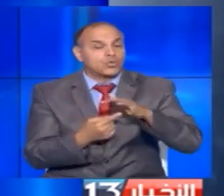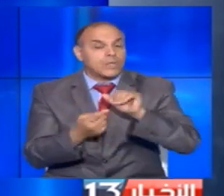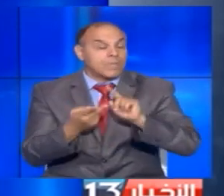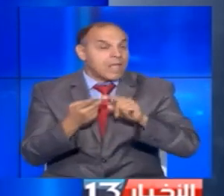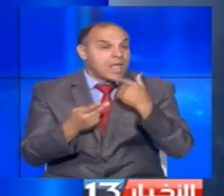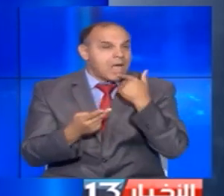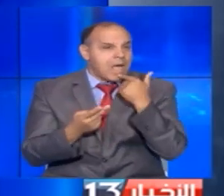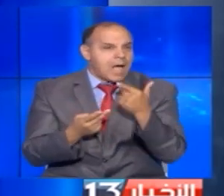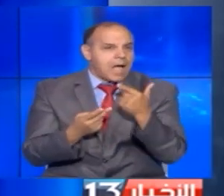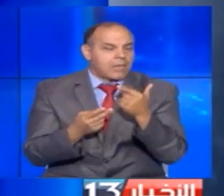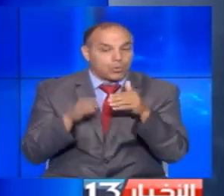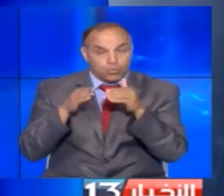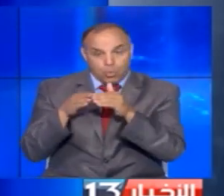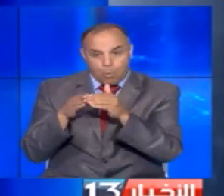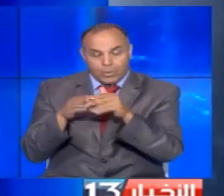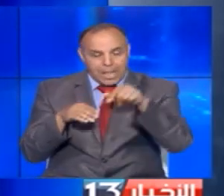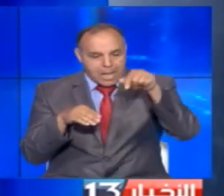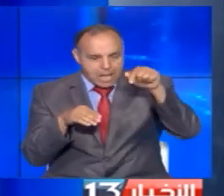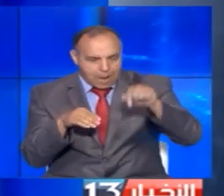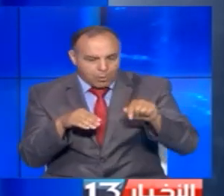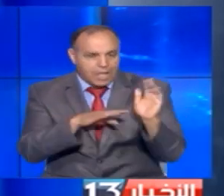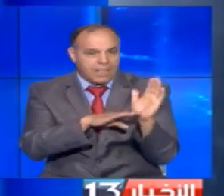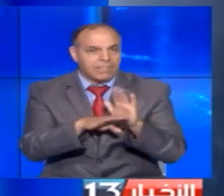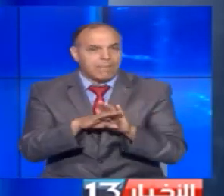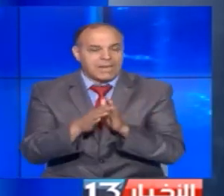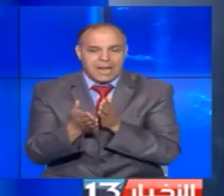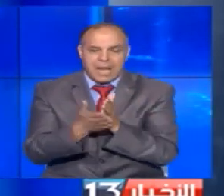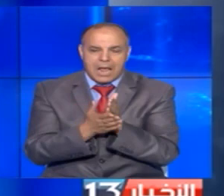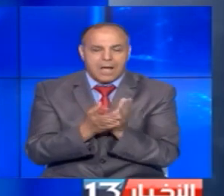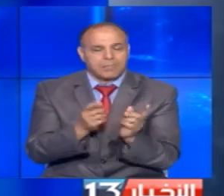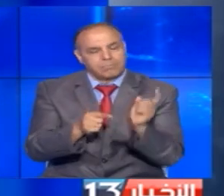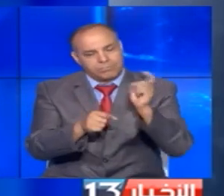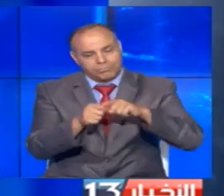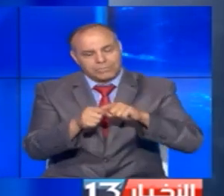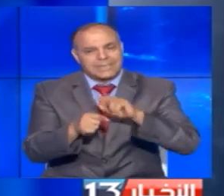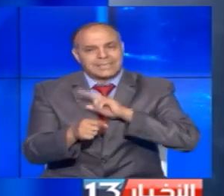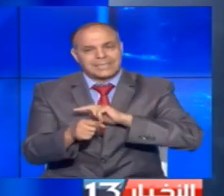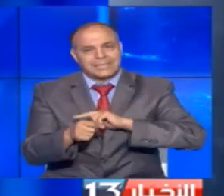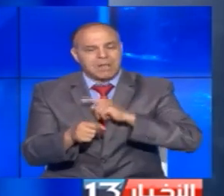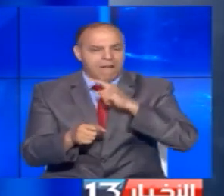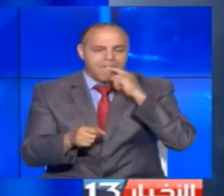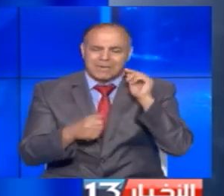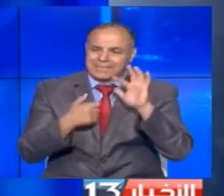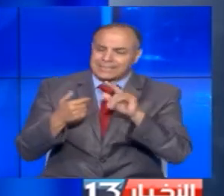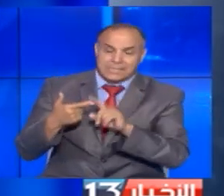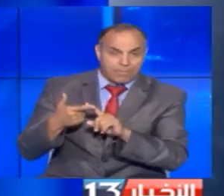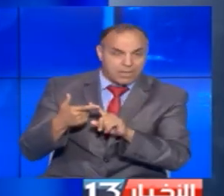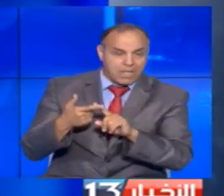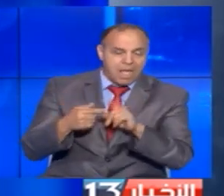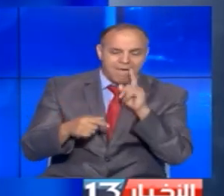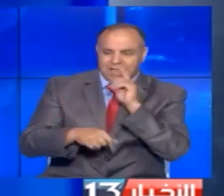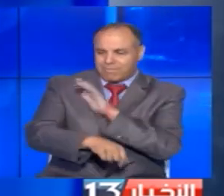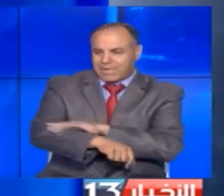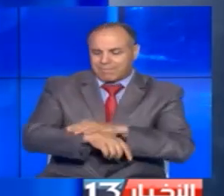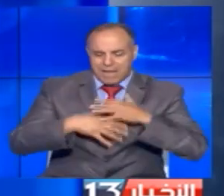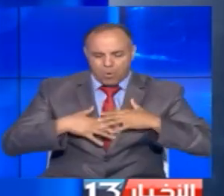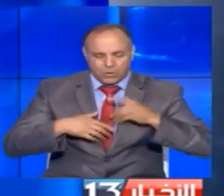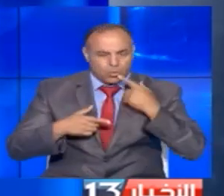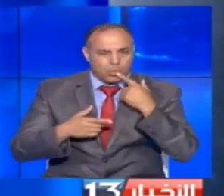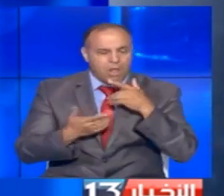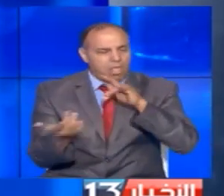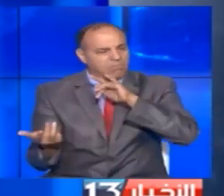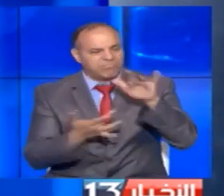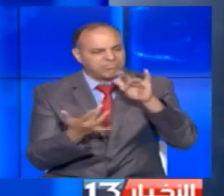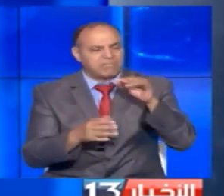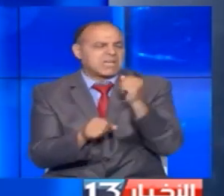الى المطالبه بضروره ضمان الحق في التغطيه الصحيه الى سن التقاعد لعمله النسيج ضحايا الطرد التعسفي